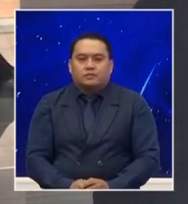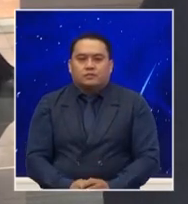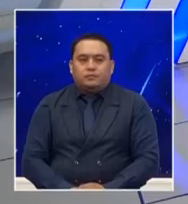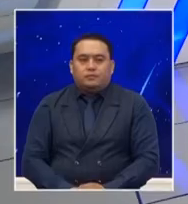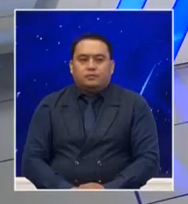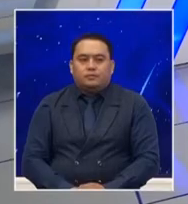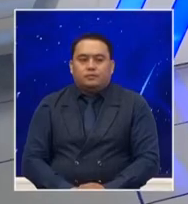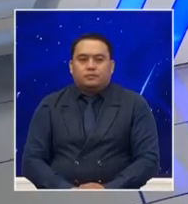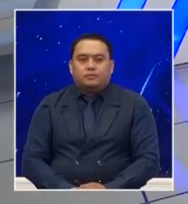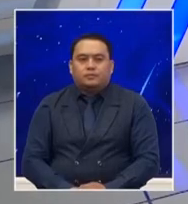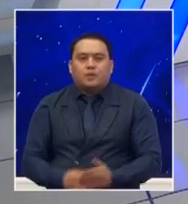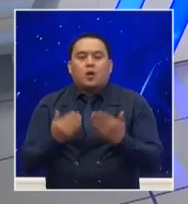айтамын.